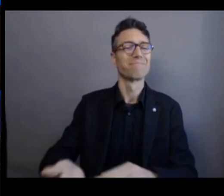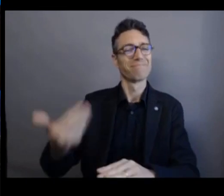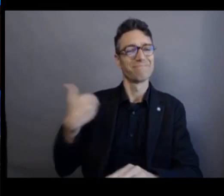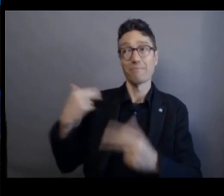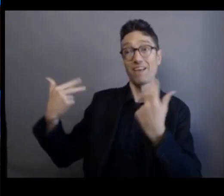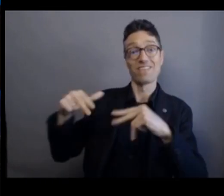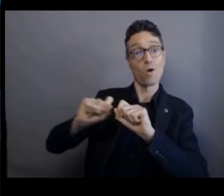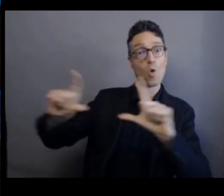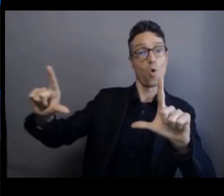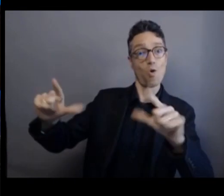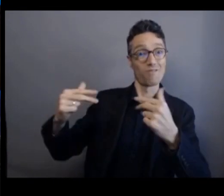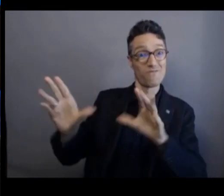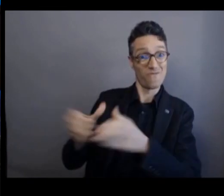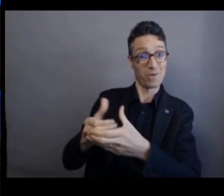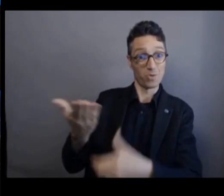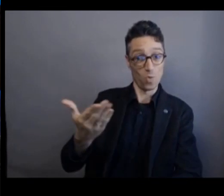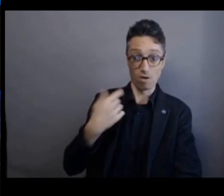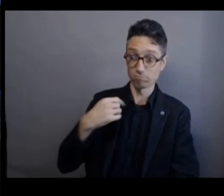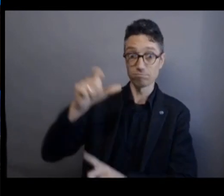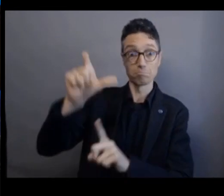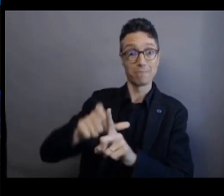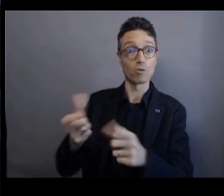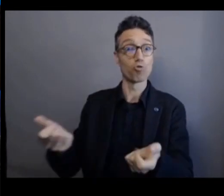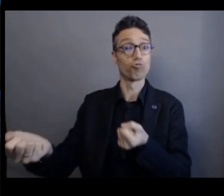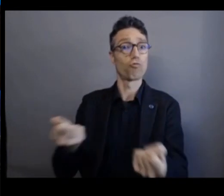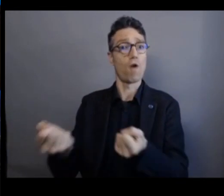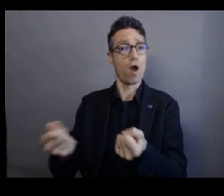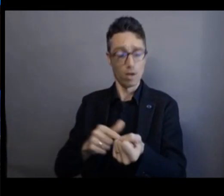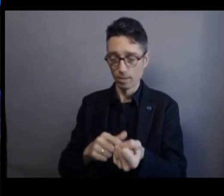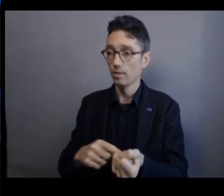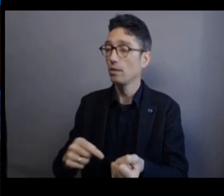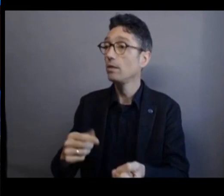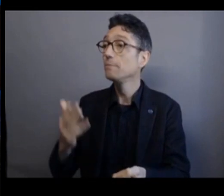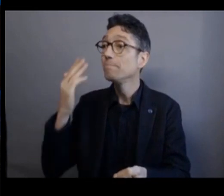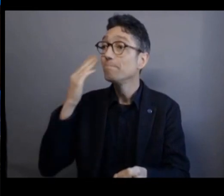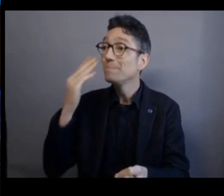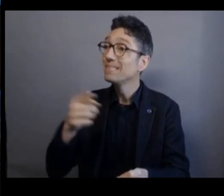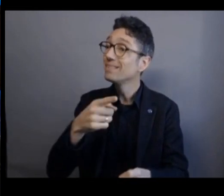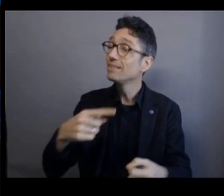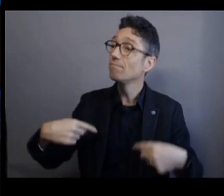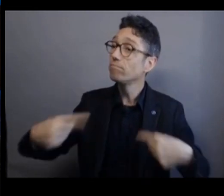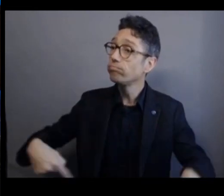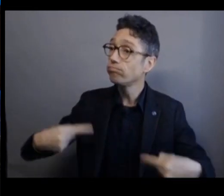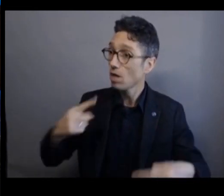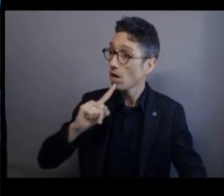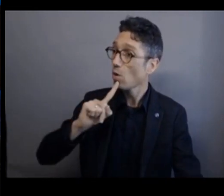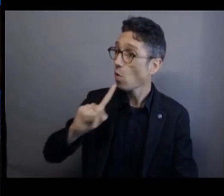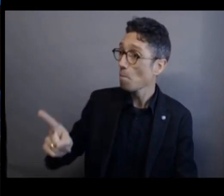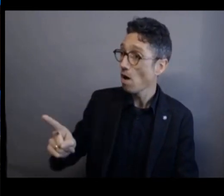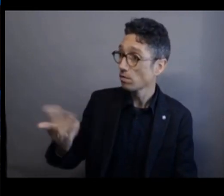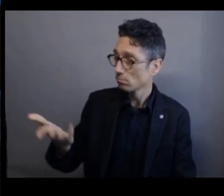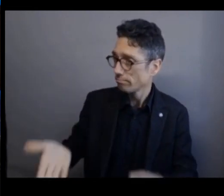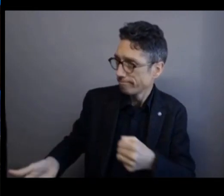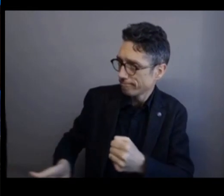vous avez un passager en fauteuil pliable, par exemple, qui a commandé la course, et ben, comment vous l'accompagnez, comment vous